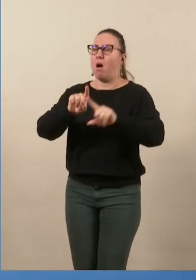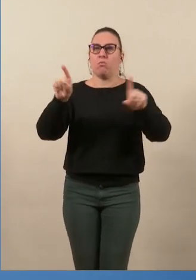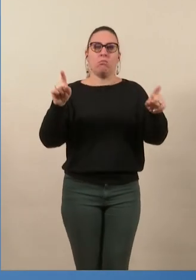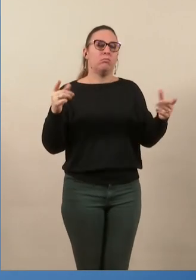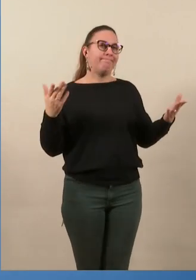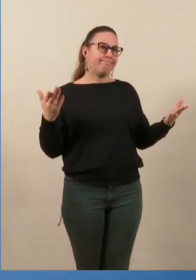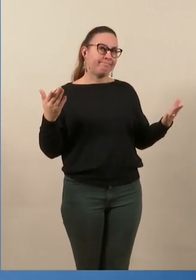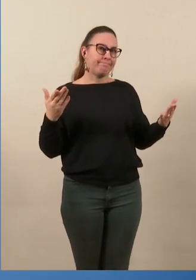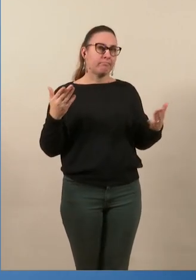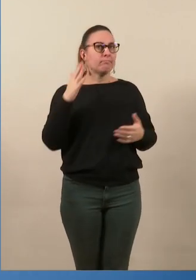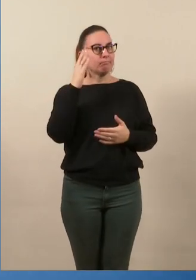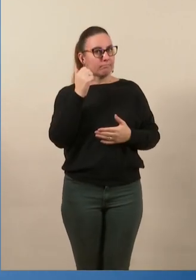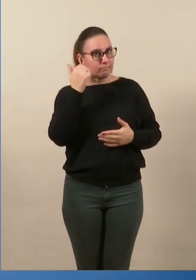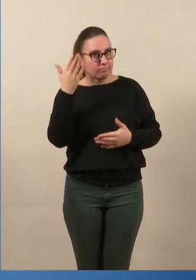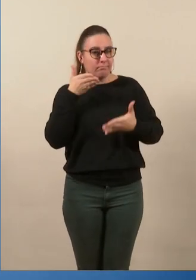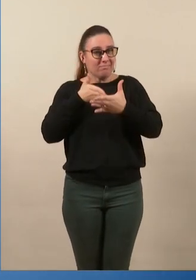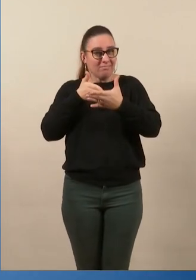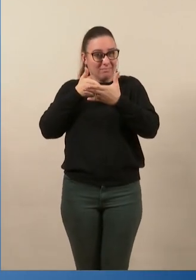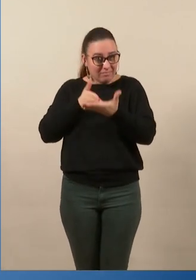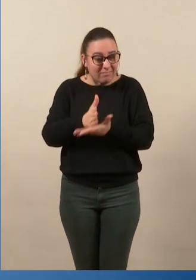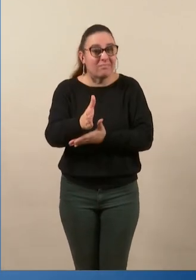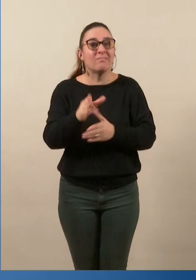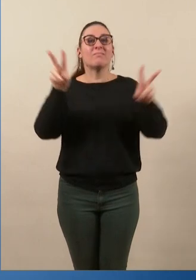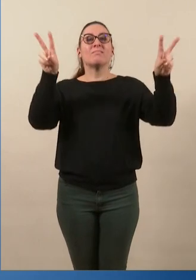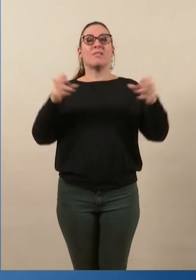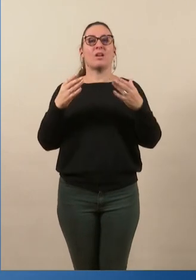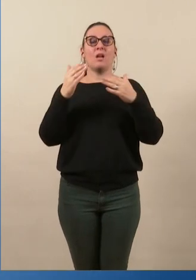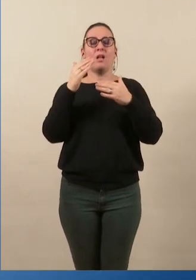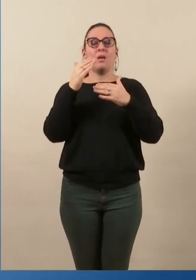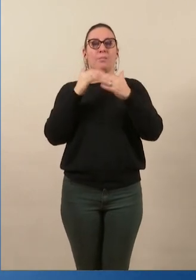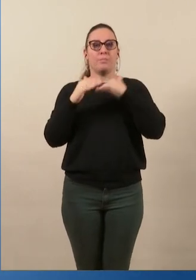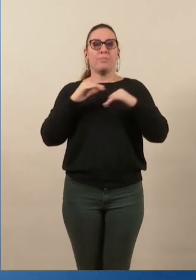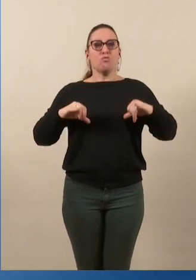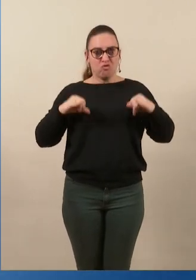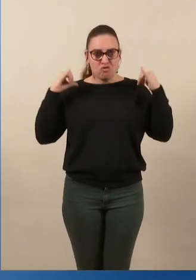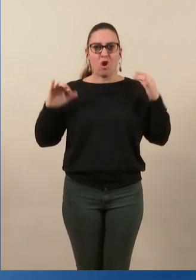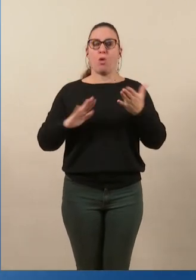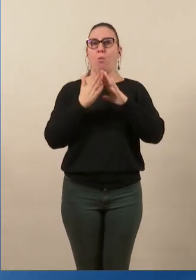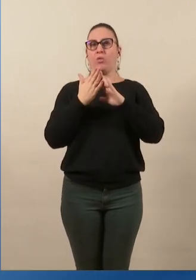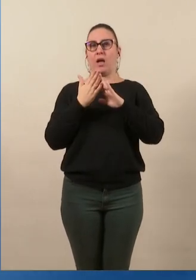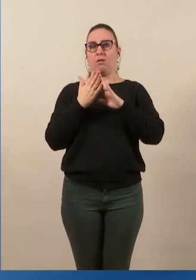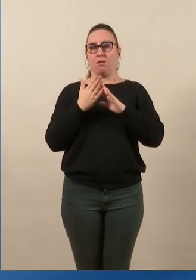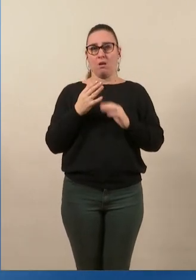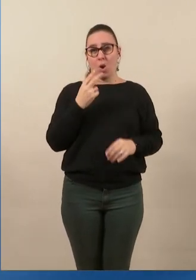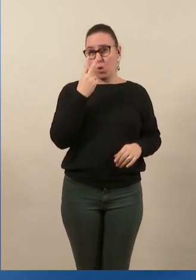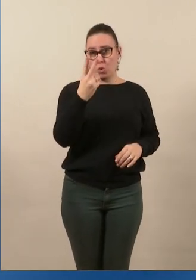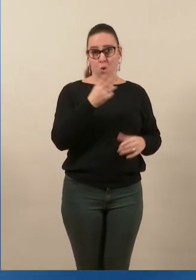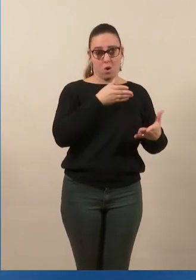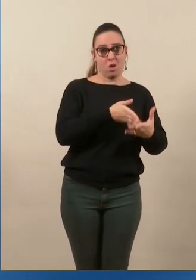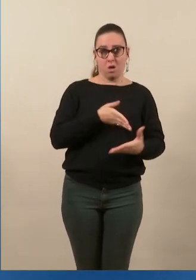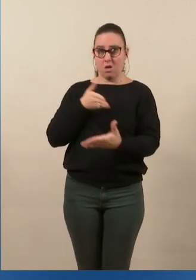nous avons eu à à dépasser pour jeunes en montagne et dans ce cadre-là nous avons eu un double frein qui est la question